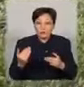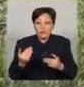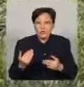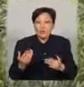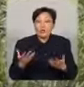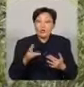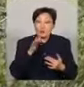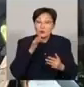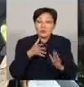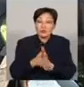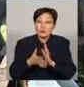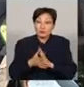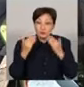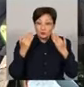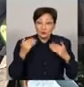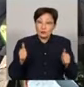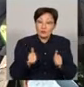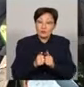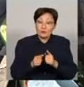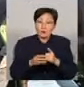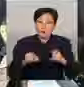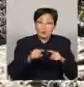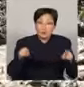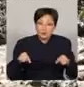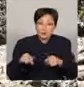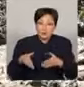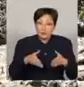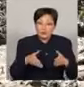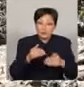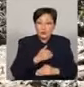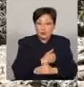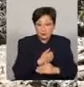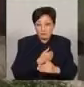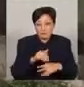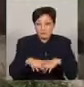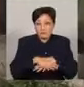тағы қанша уақыт кететіні белгісіз. Ал көршінің жерінен көше деметкен елдің ендігі